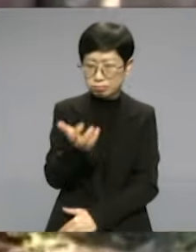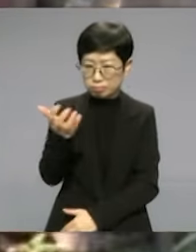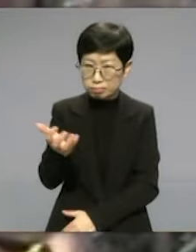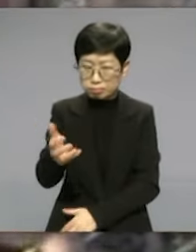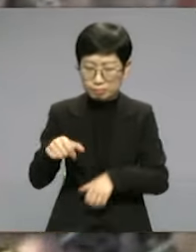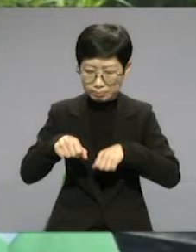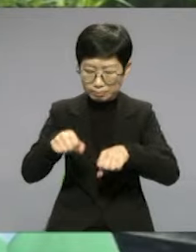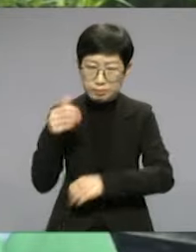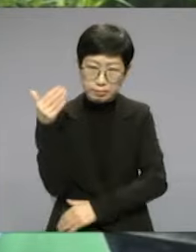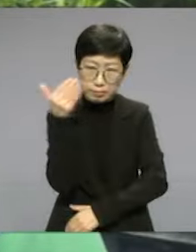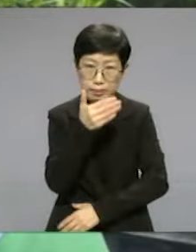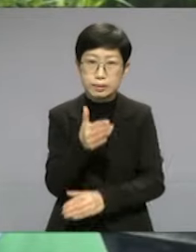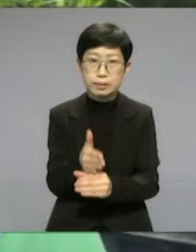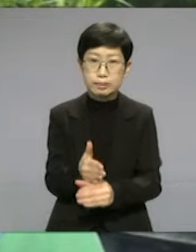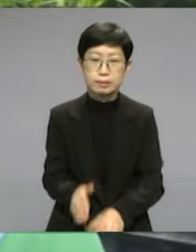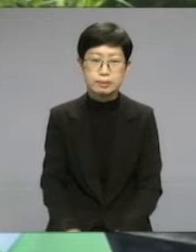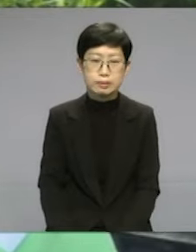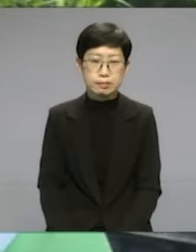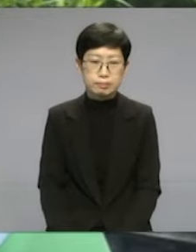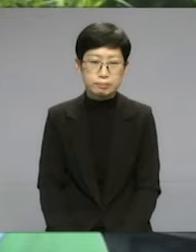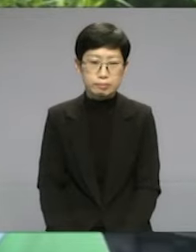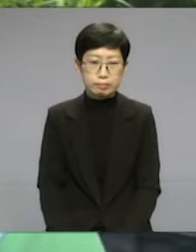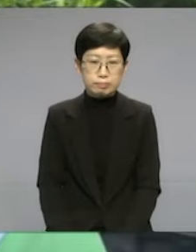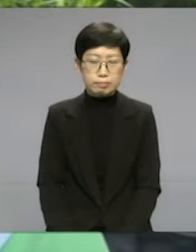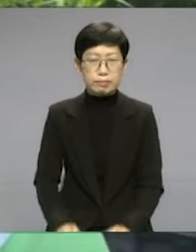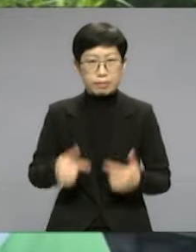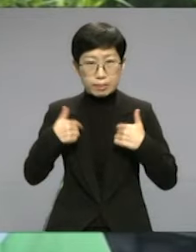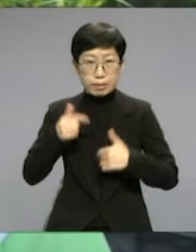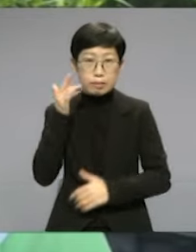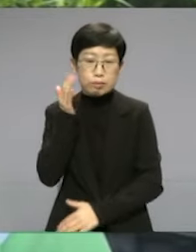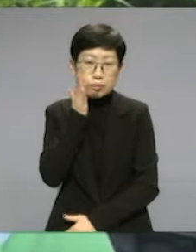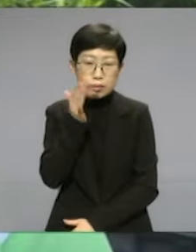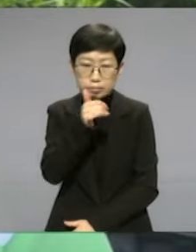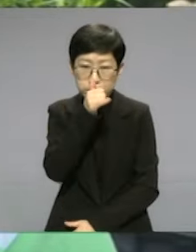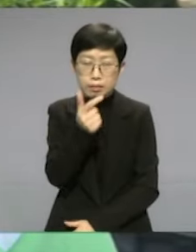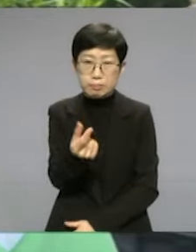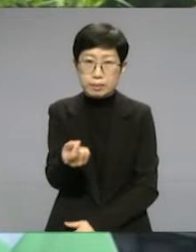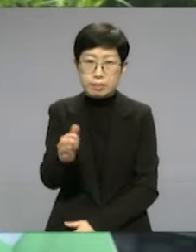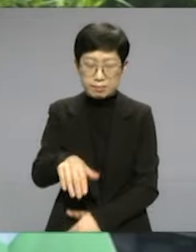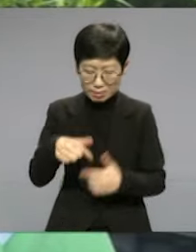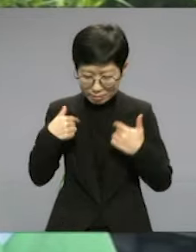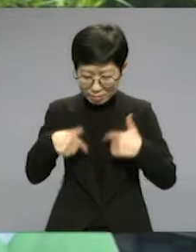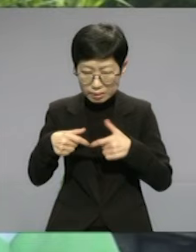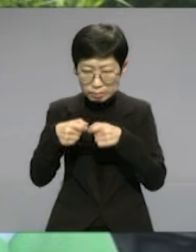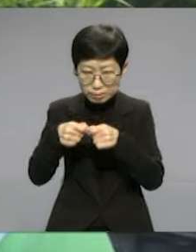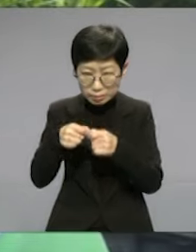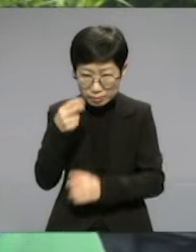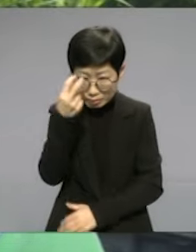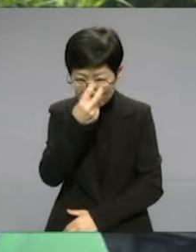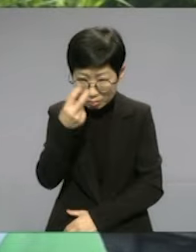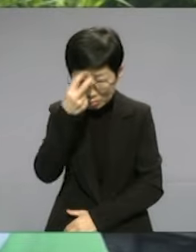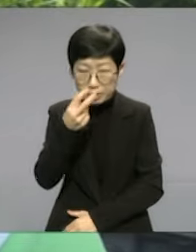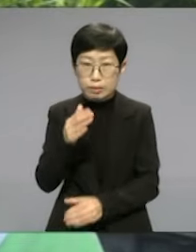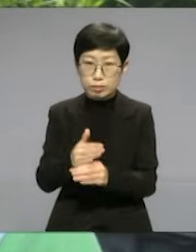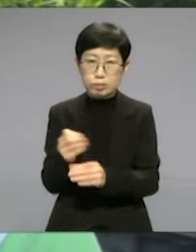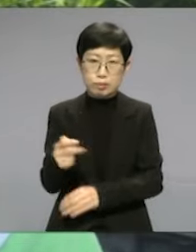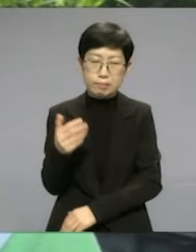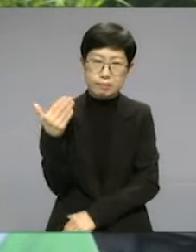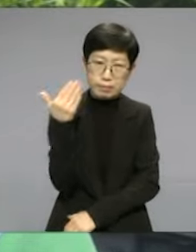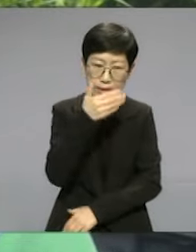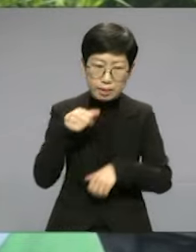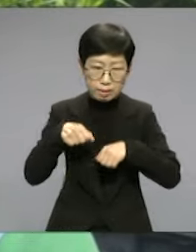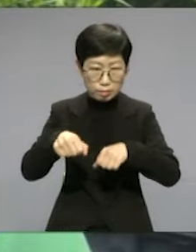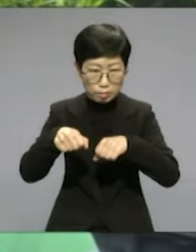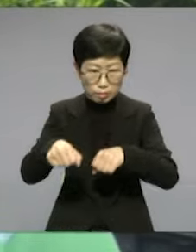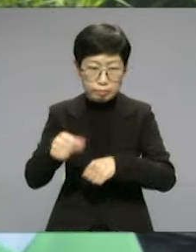있습니다. É, sempre tem, né? Mas a gente está sempre monitorando, olhando os cantos, botando detetização, no caso,